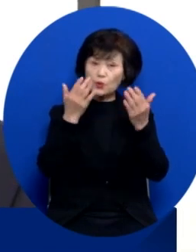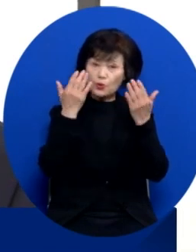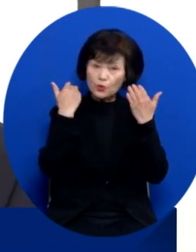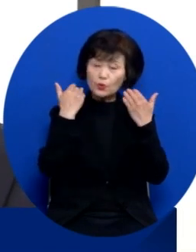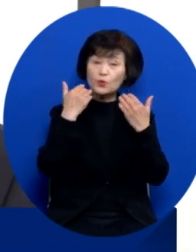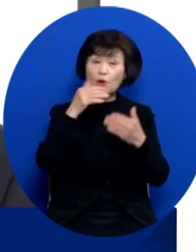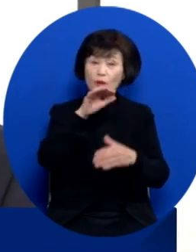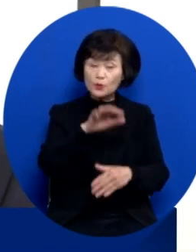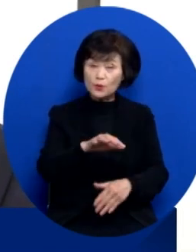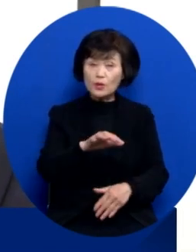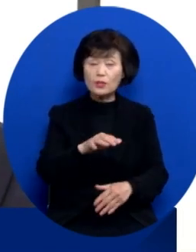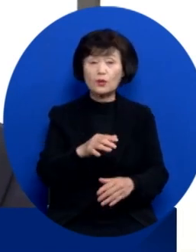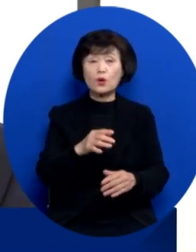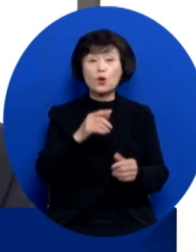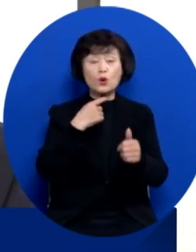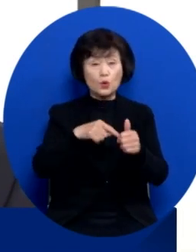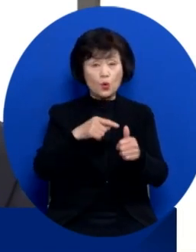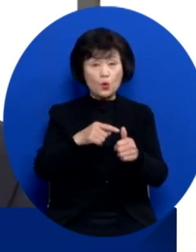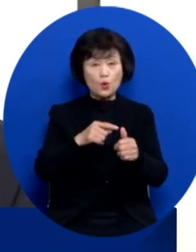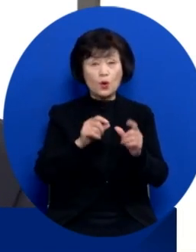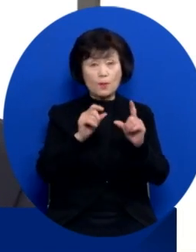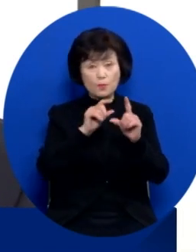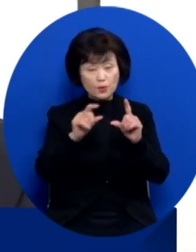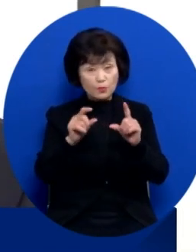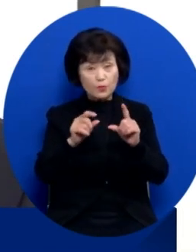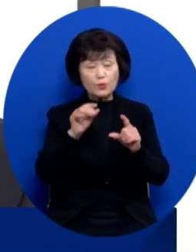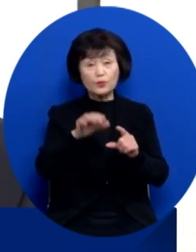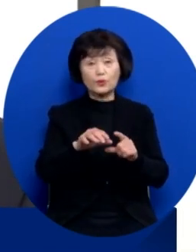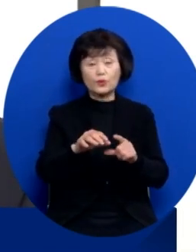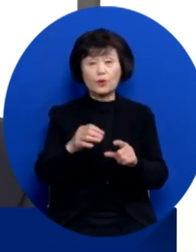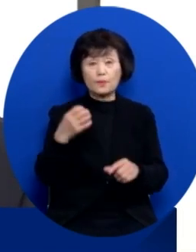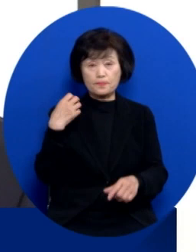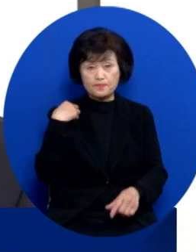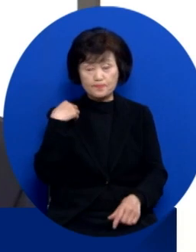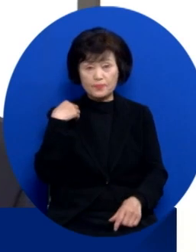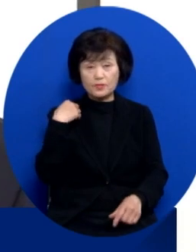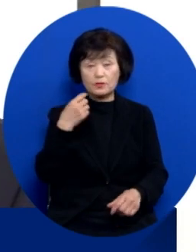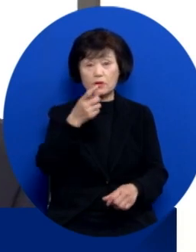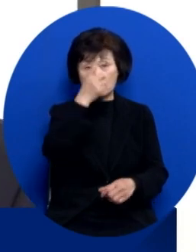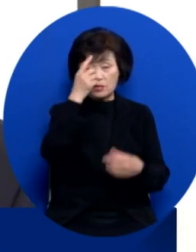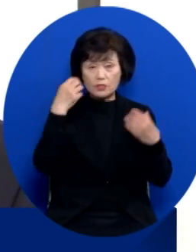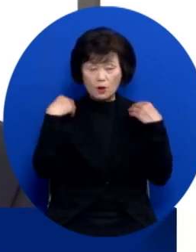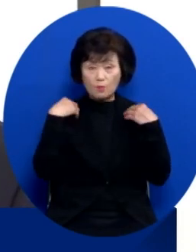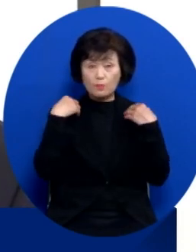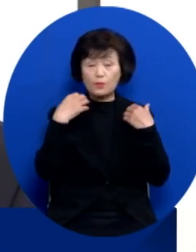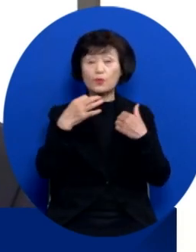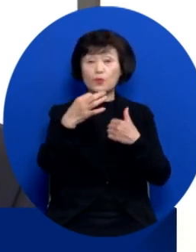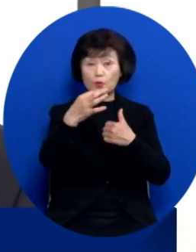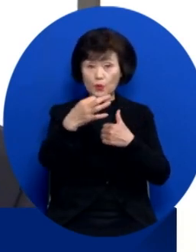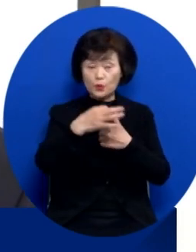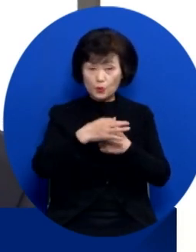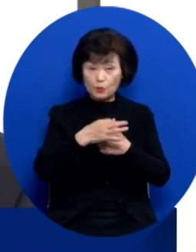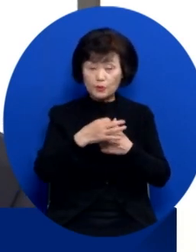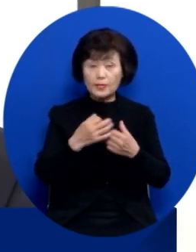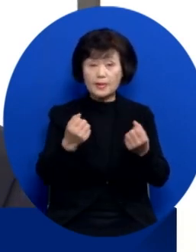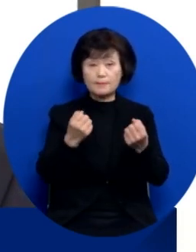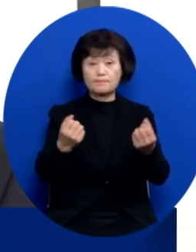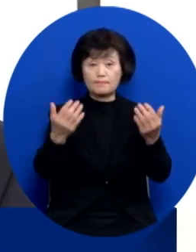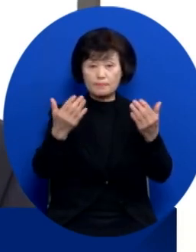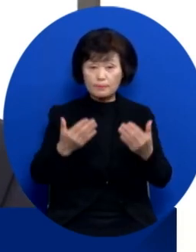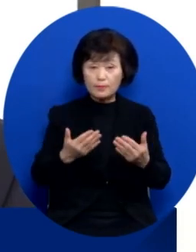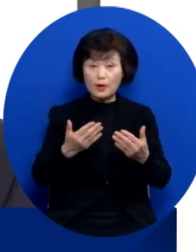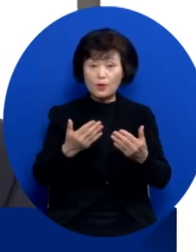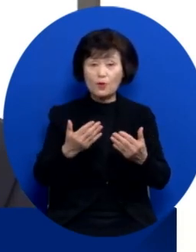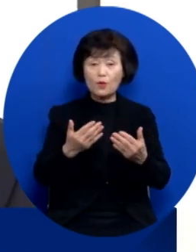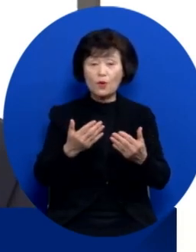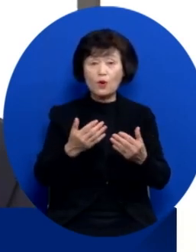한 부분으로서 자리매김하고 또 정부의 교육 재정 지원에 힘입어서 교육의 그